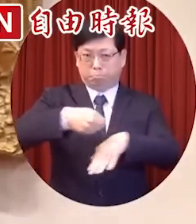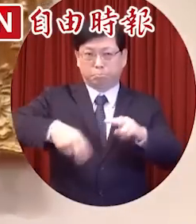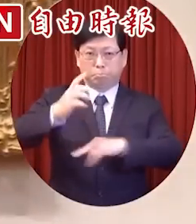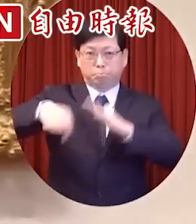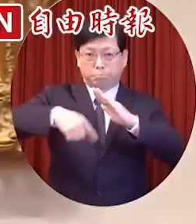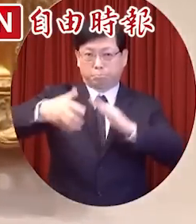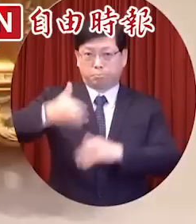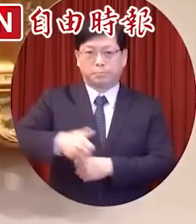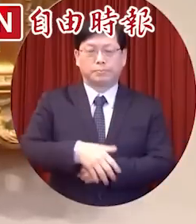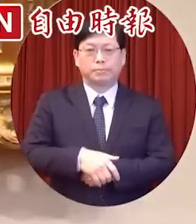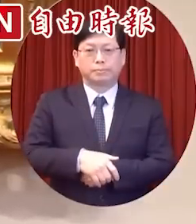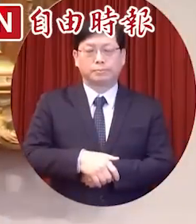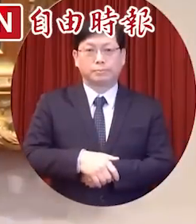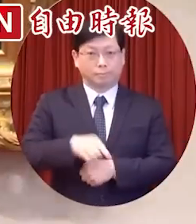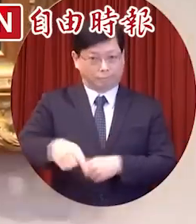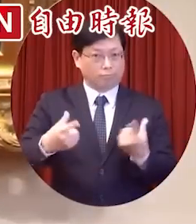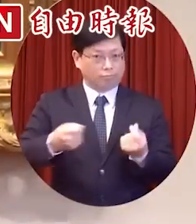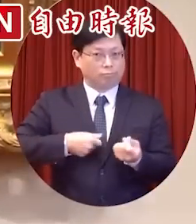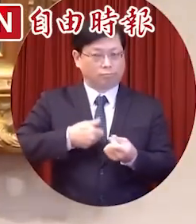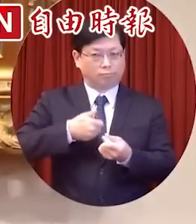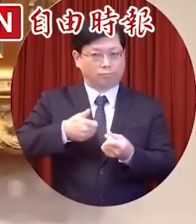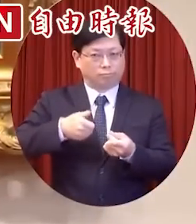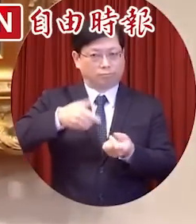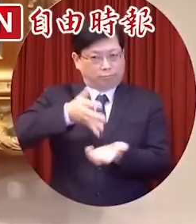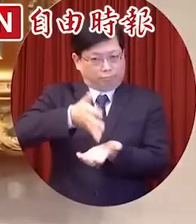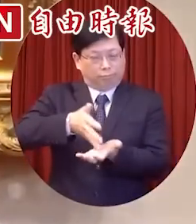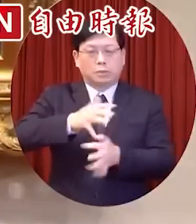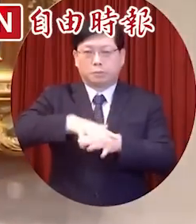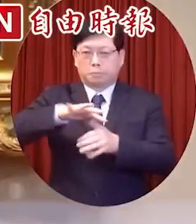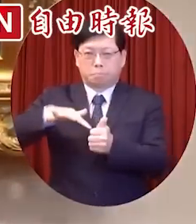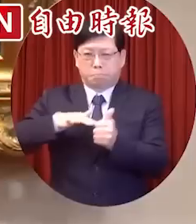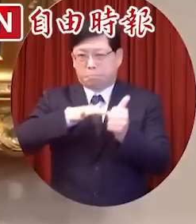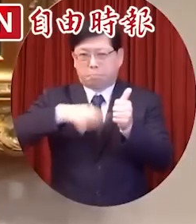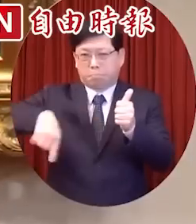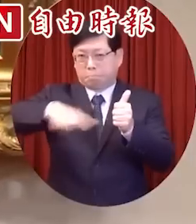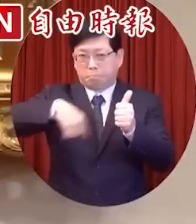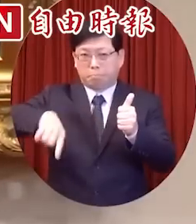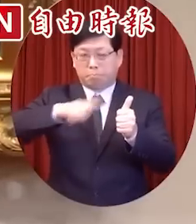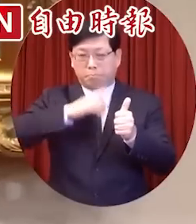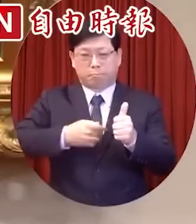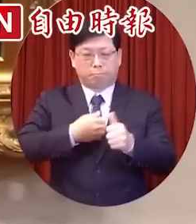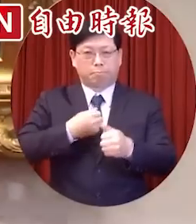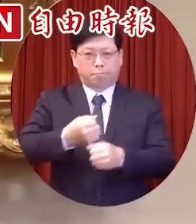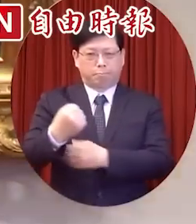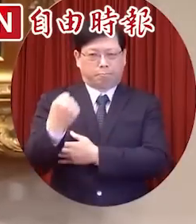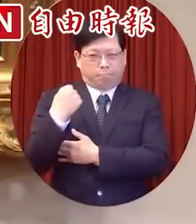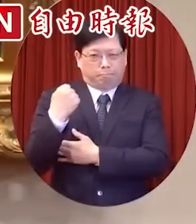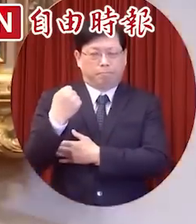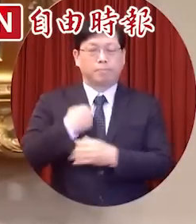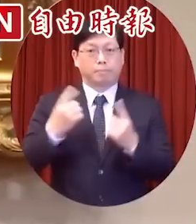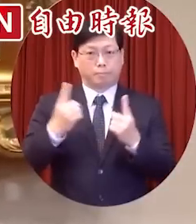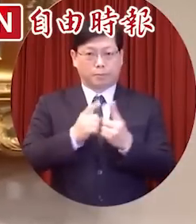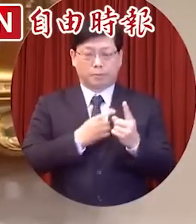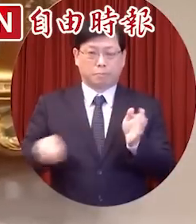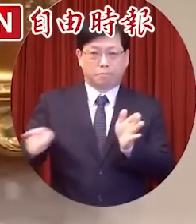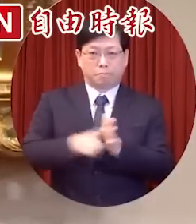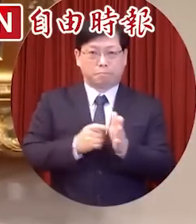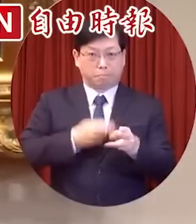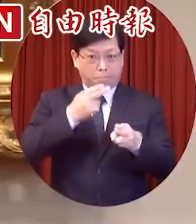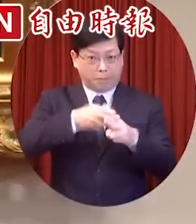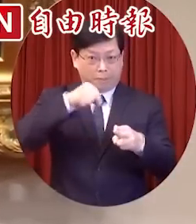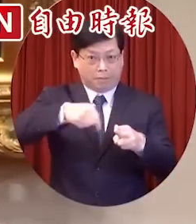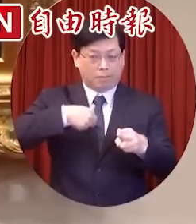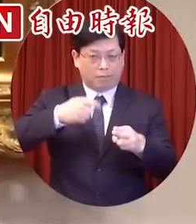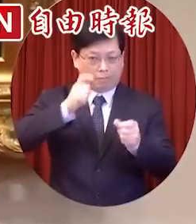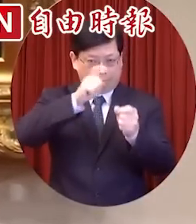院长时，他在这里说，他会带着团队卷起袖子，对一辈子坚持的信念